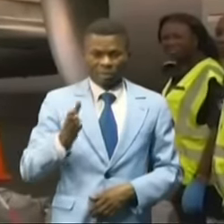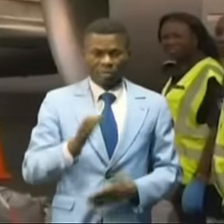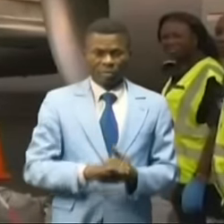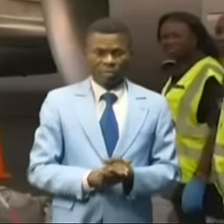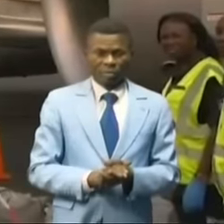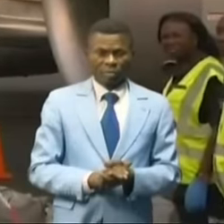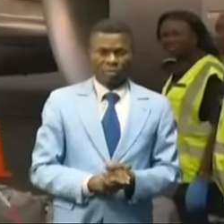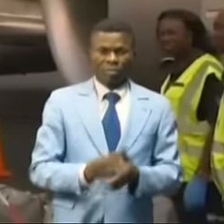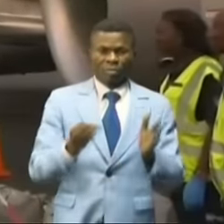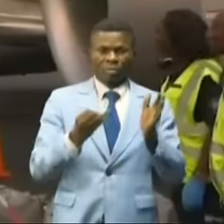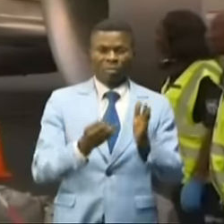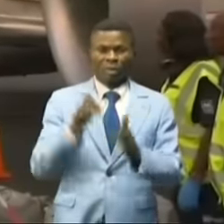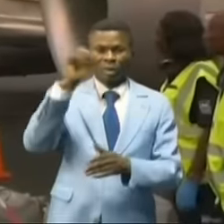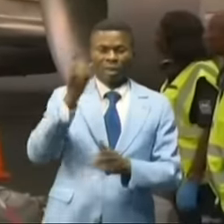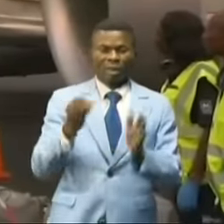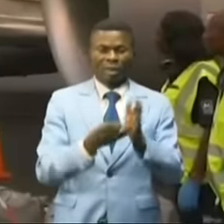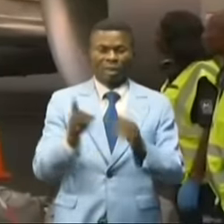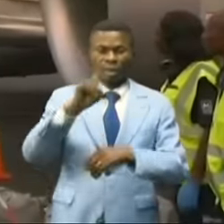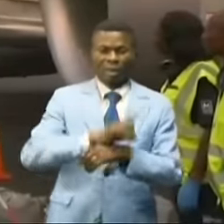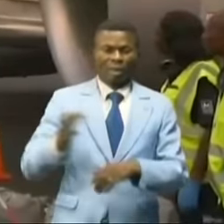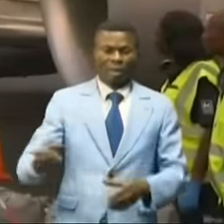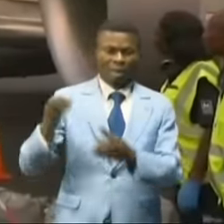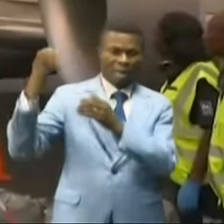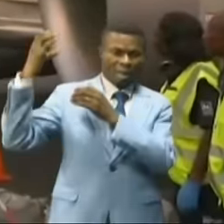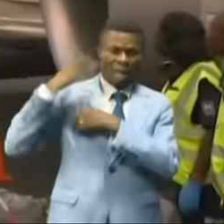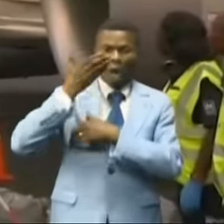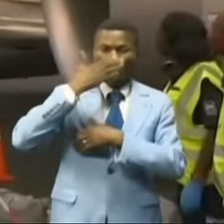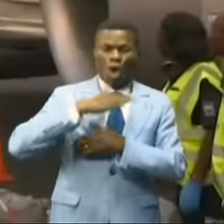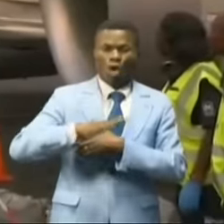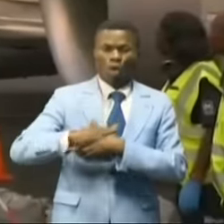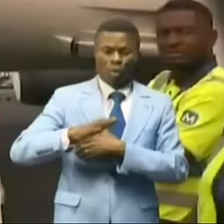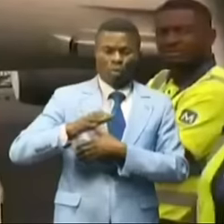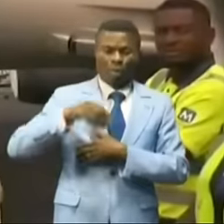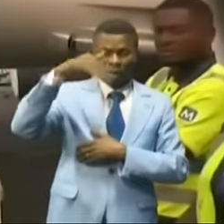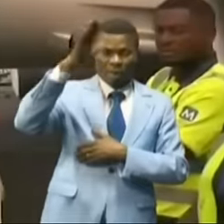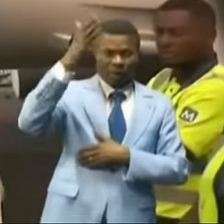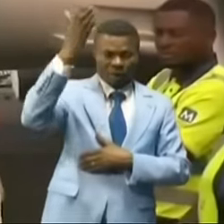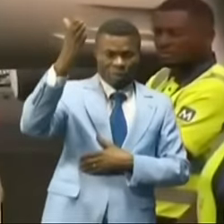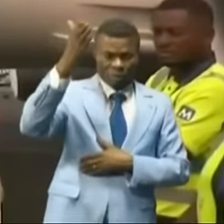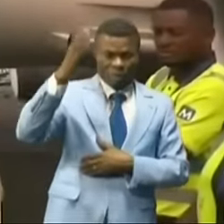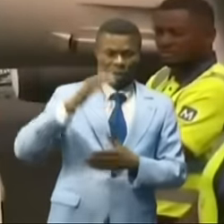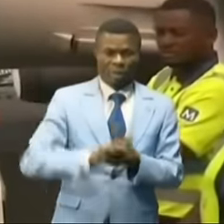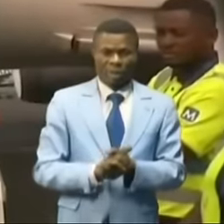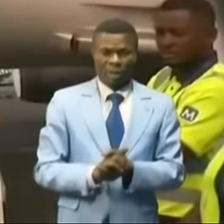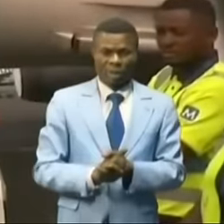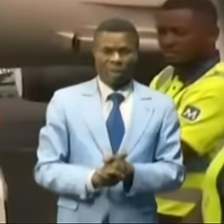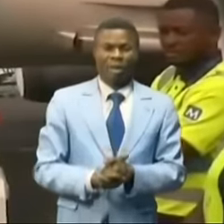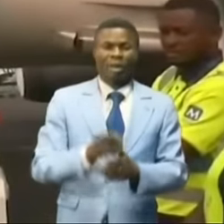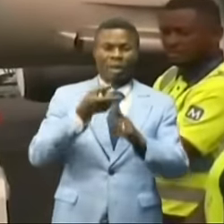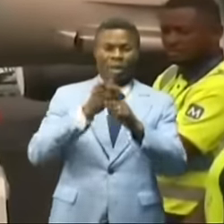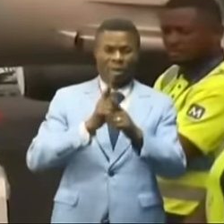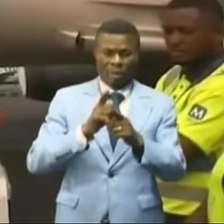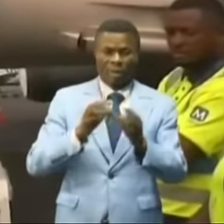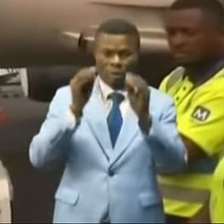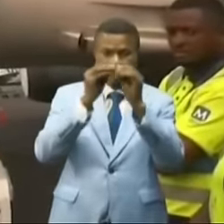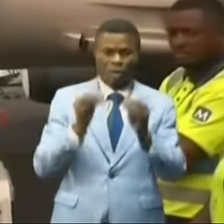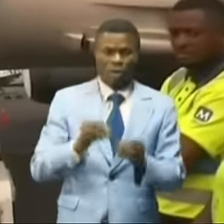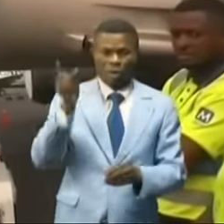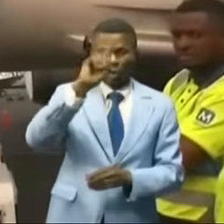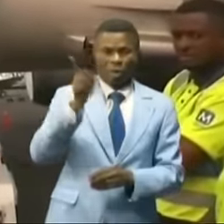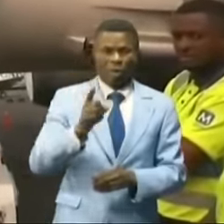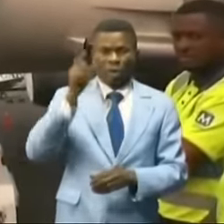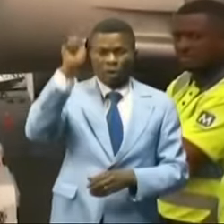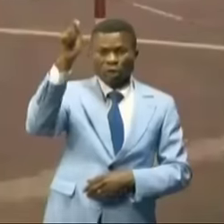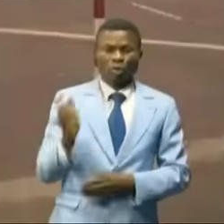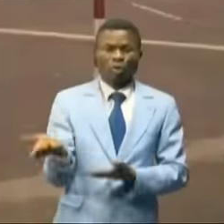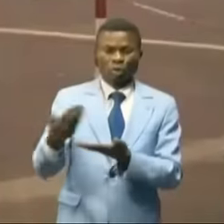Vingt-sept jours après leur prise en charge appropriée à l'extérieur du pays, 20 blessés de guerre guéris sur un total de 30 sont de